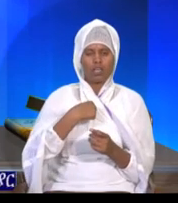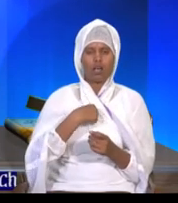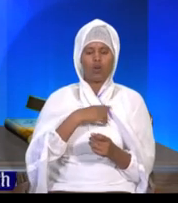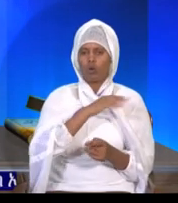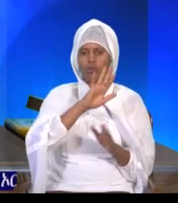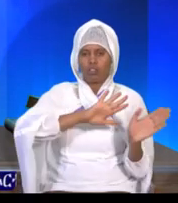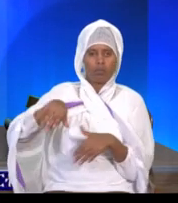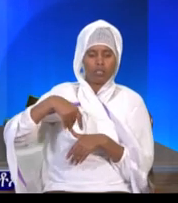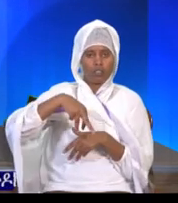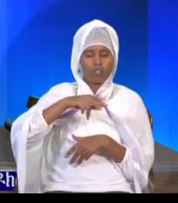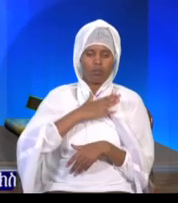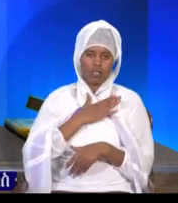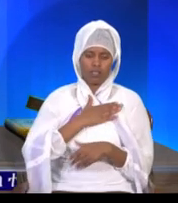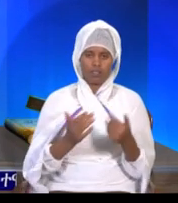ተገደፉኻ